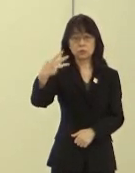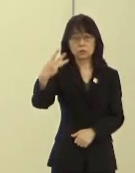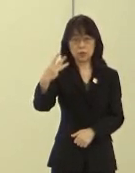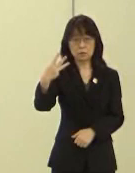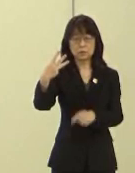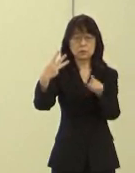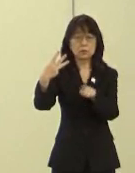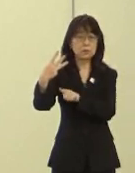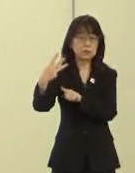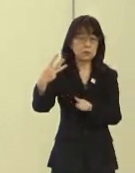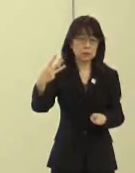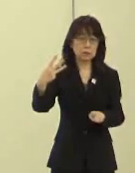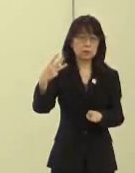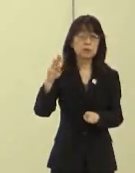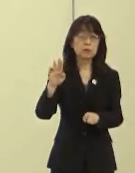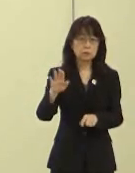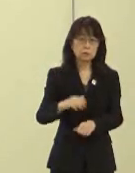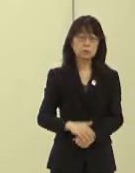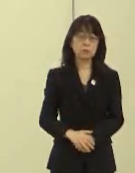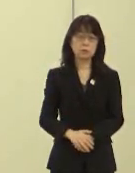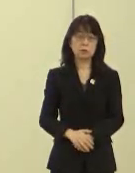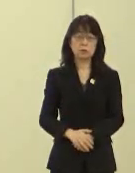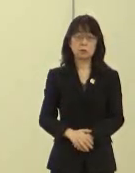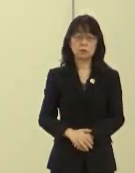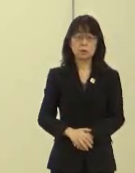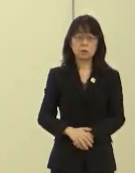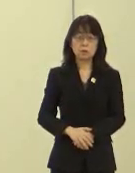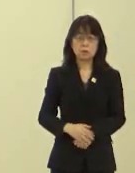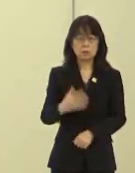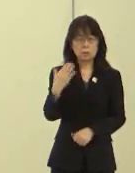。一番多かった